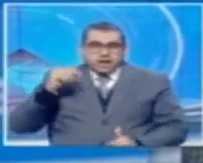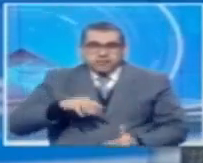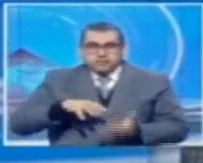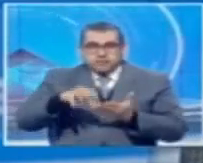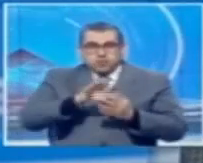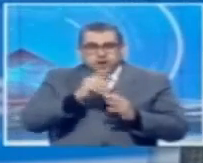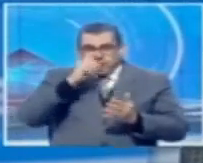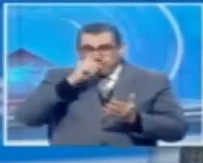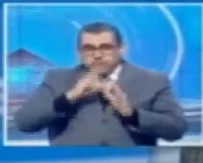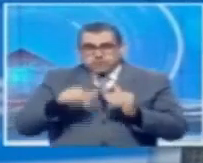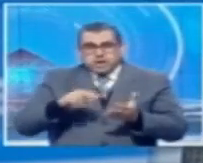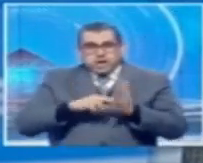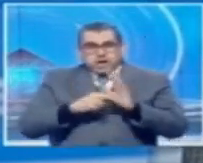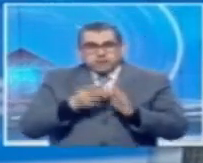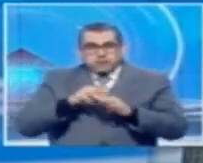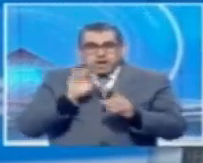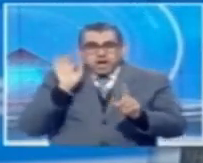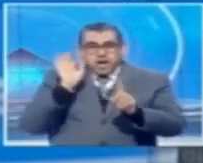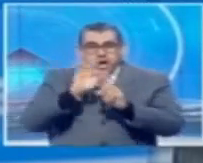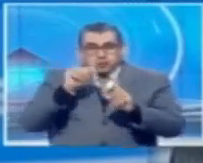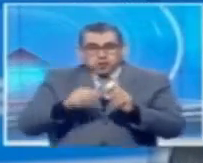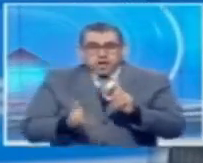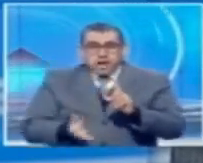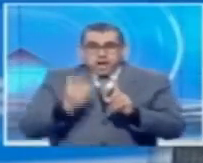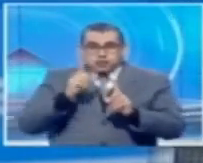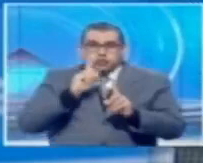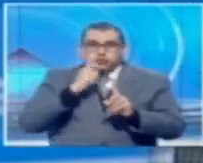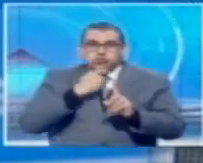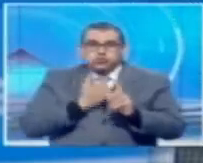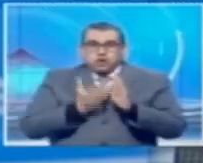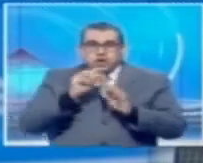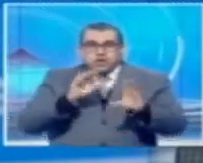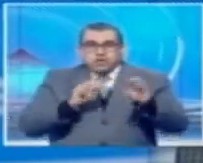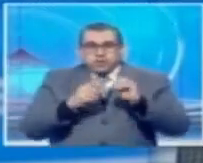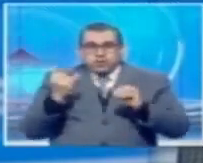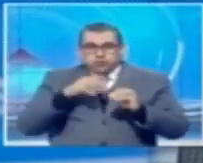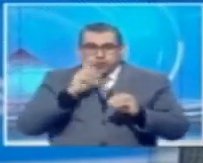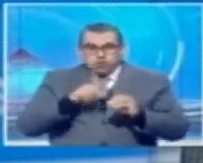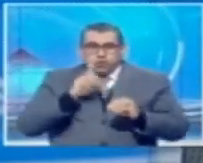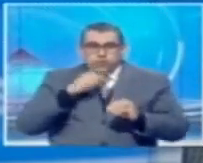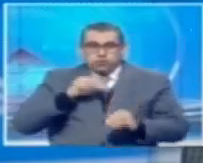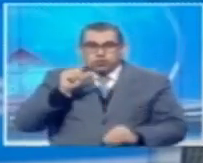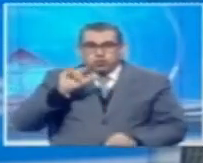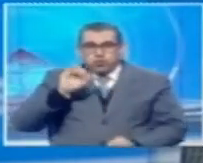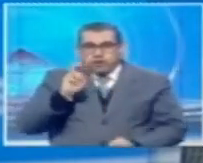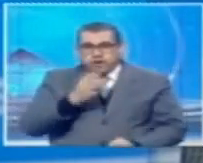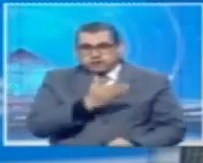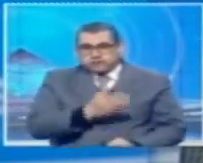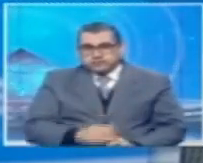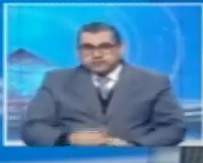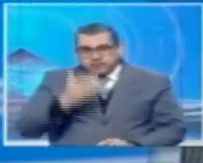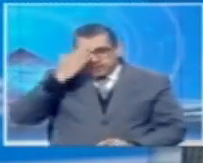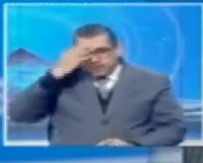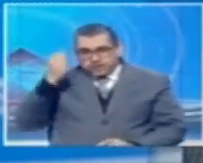مختلف قرى محافظات مصر، قرى ومحافظات مصر، وكنموذج قرية أم دومة في سوهاج؟